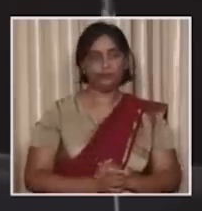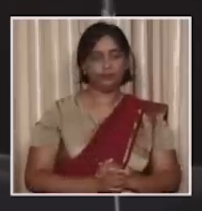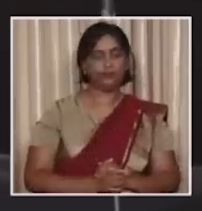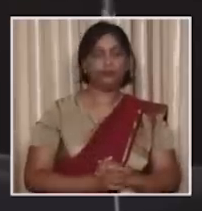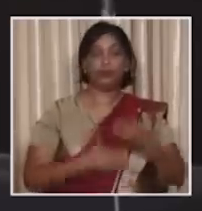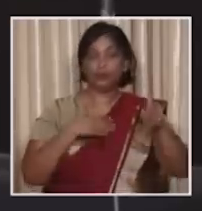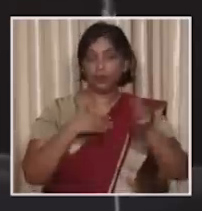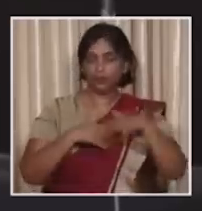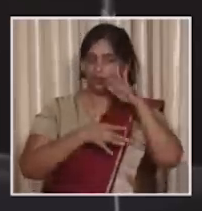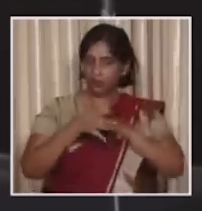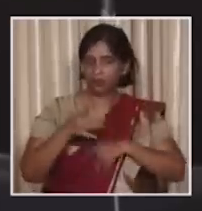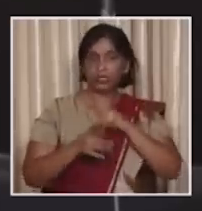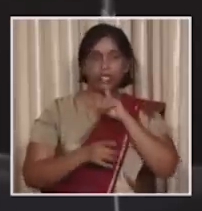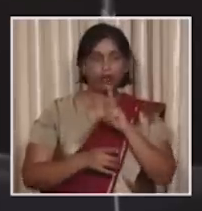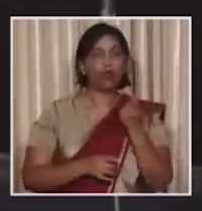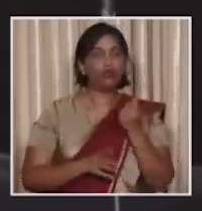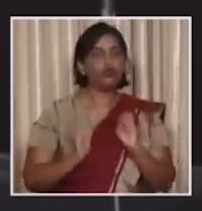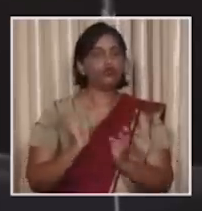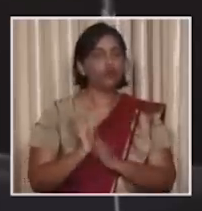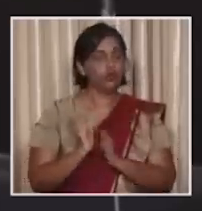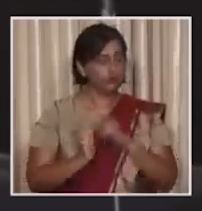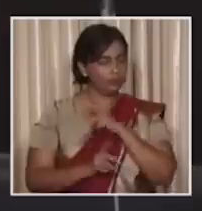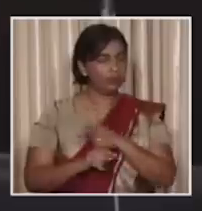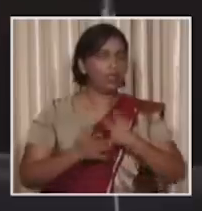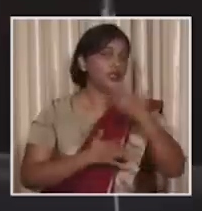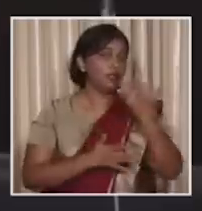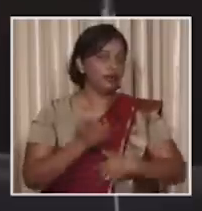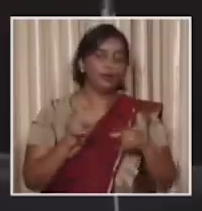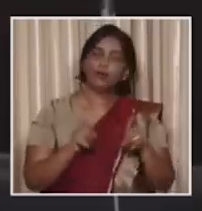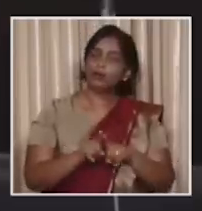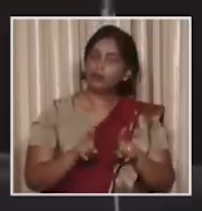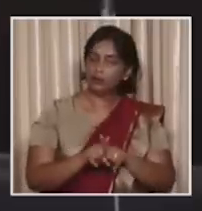එහි ඇමුණුමේ සඳහන් කාරණය කිව්වොත් මුදල් කොමිසම සභාව අනුව වාර්තාව අනුවම